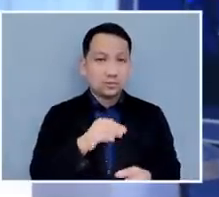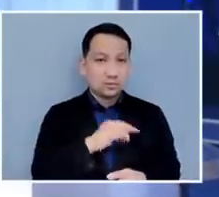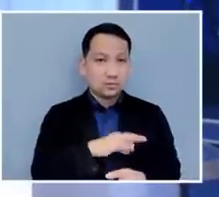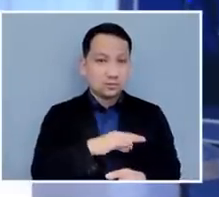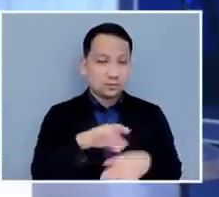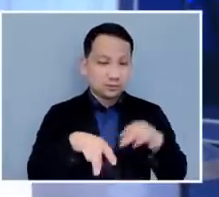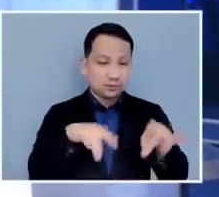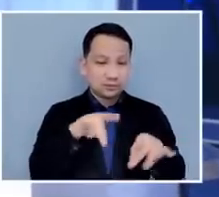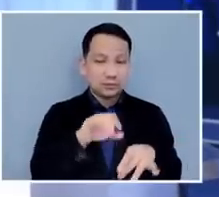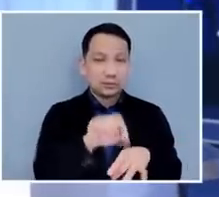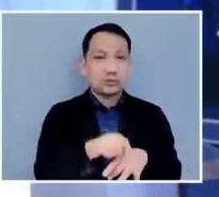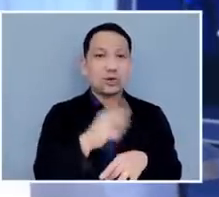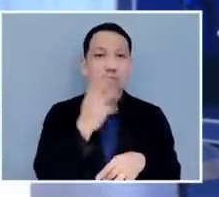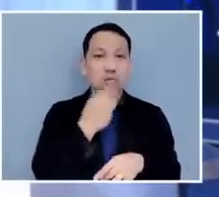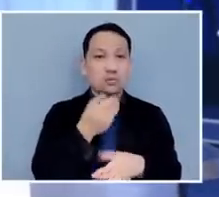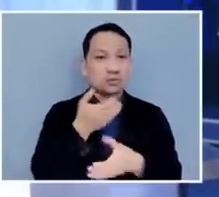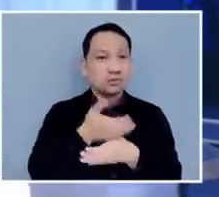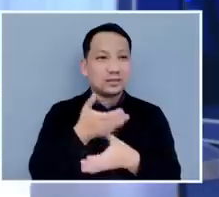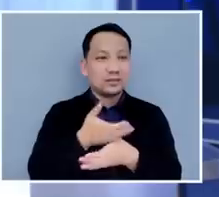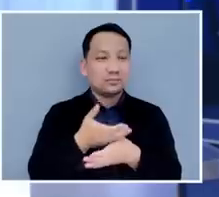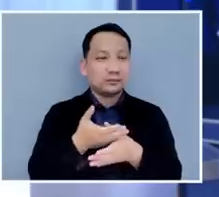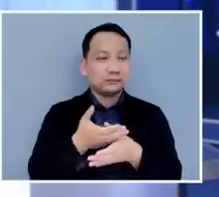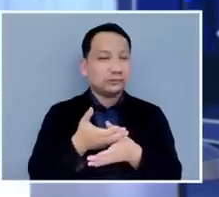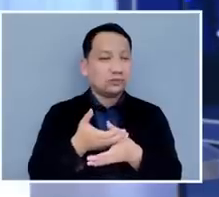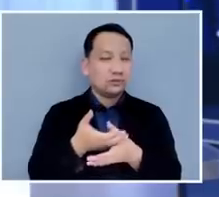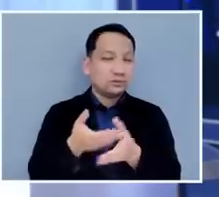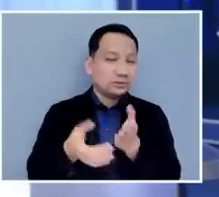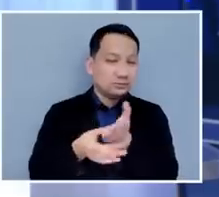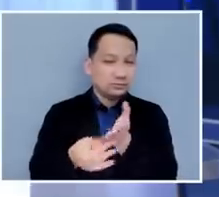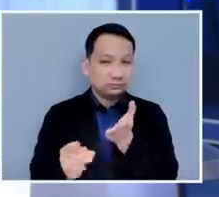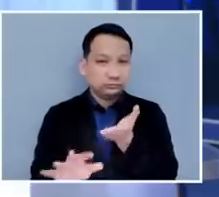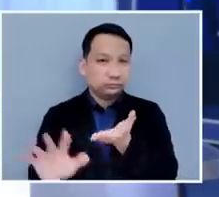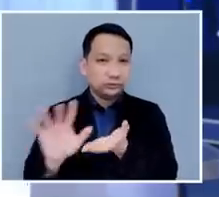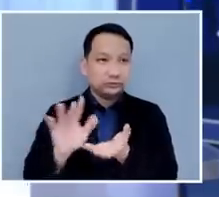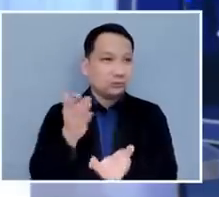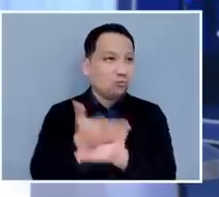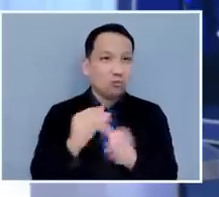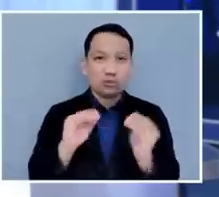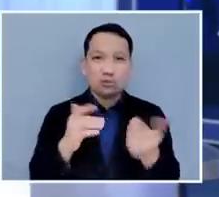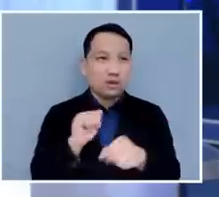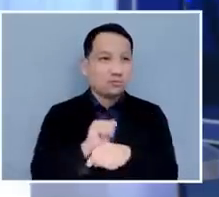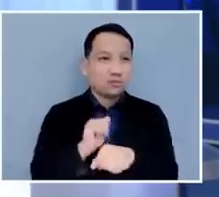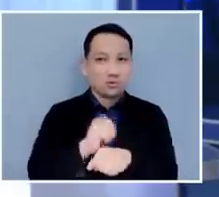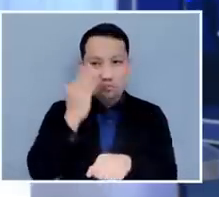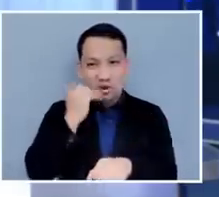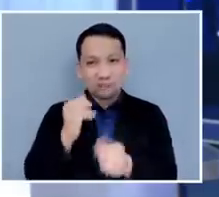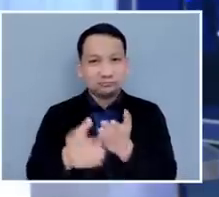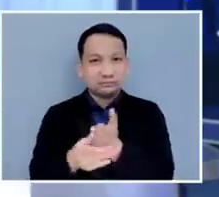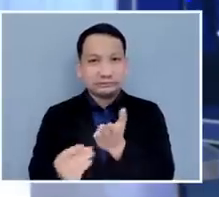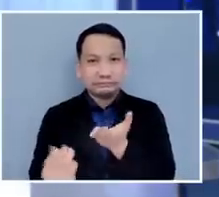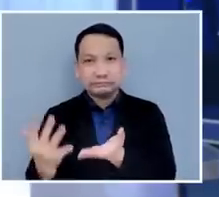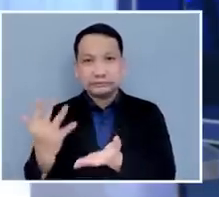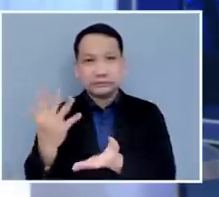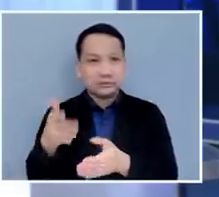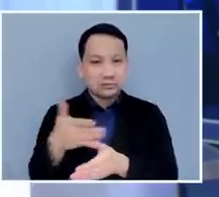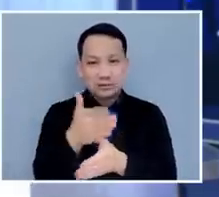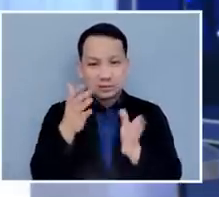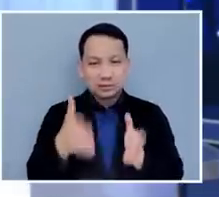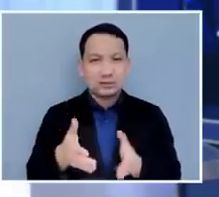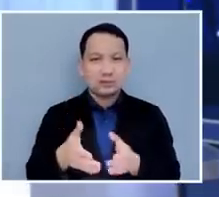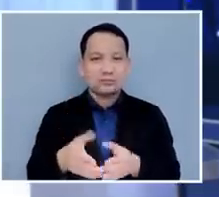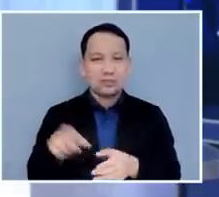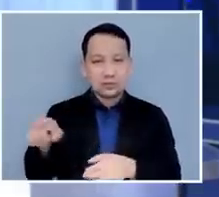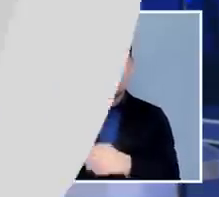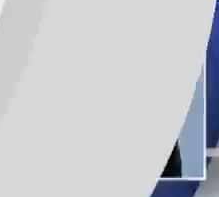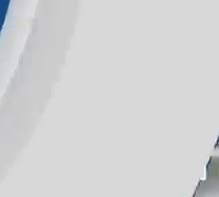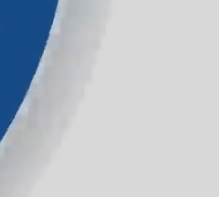ng mga apektado ng oil spill. Samantala, pinatigil naman ang marinang operasyon ng kumpanya ng lumubog na barko. Live mula